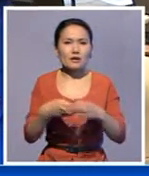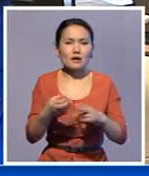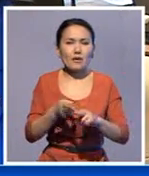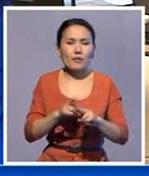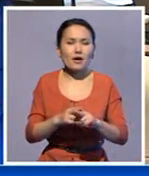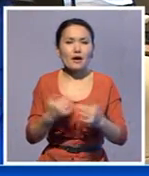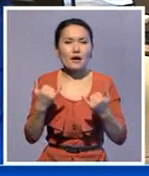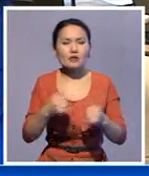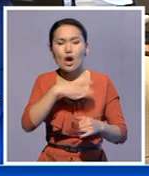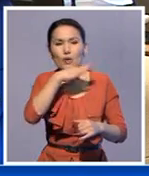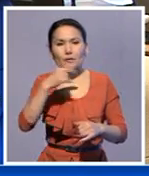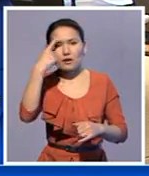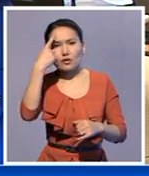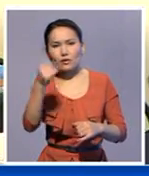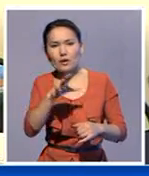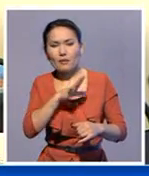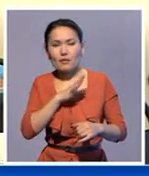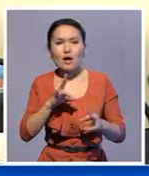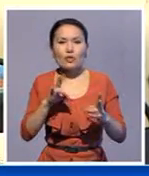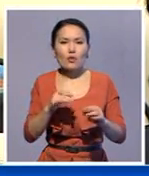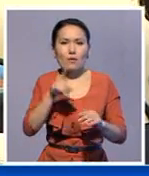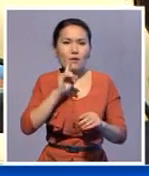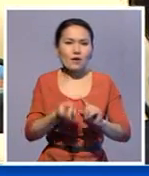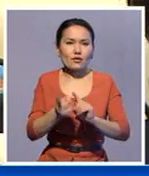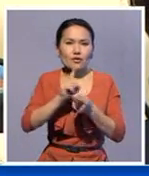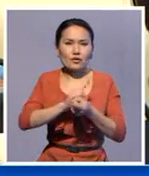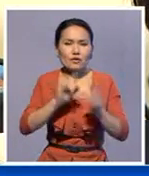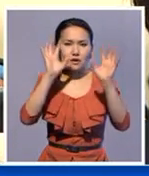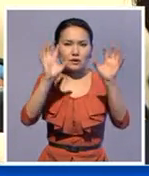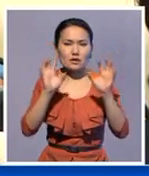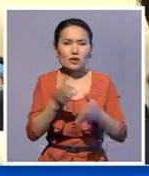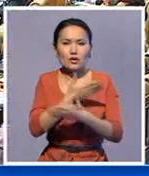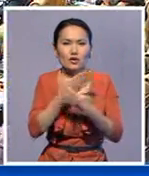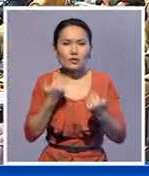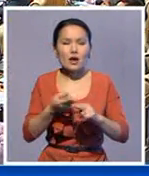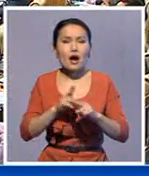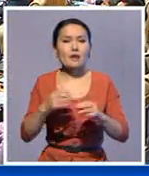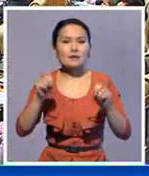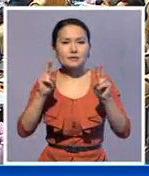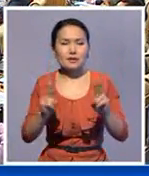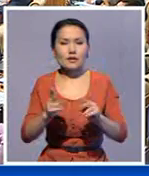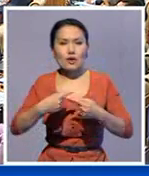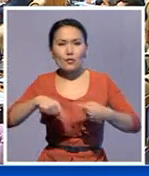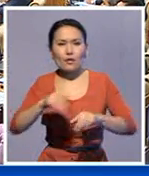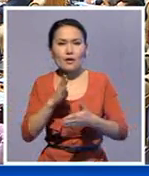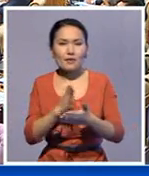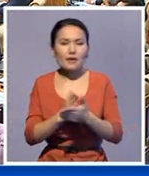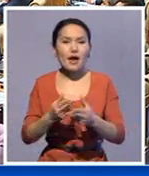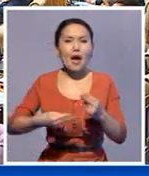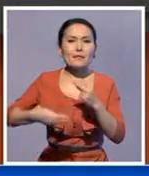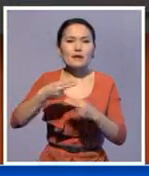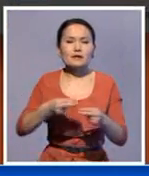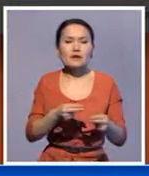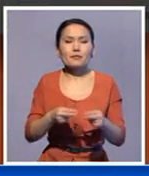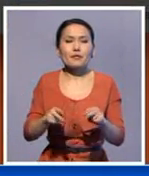норма ескерусіз қалыпты. Дамыған елдердің тиісті заңдарында жеке тұлғалар банкроттығына арналған арнайы бөлім бар. Соның арқасында бизнесін